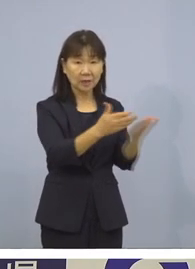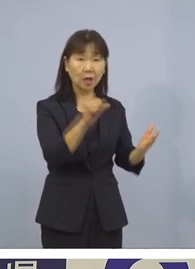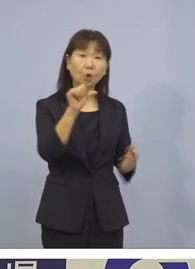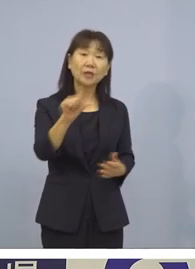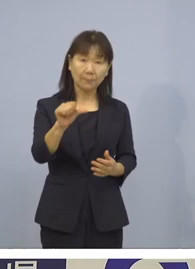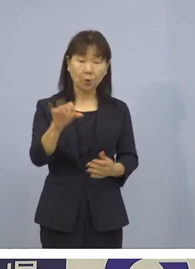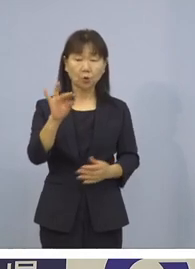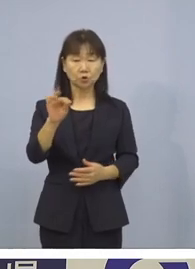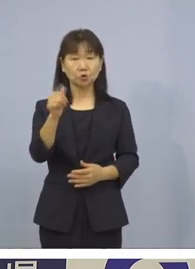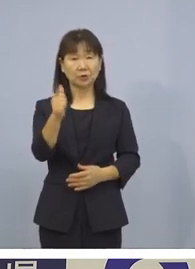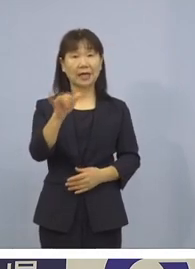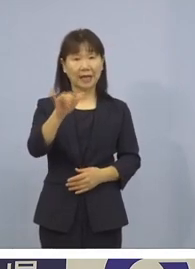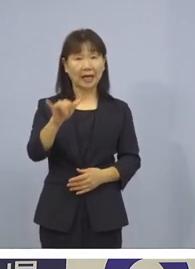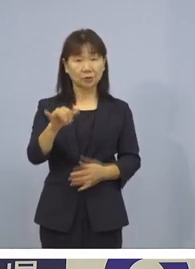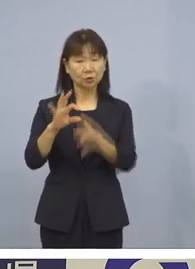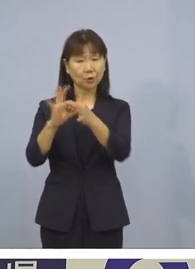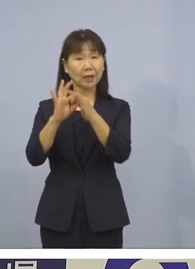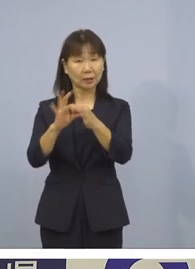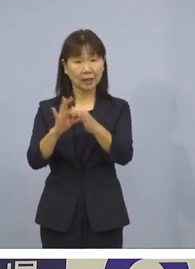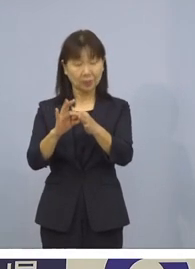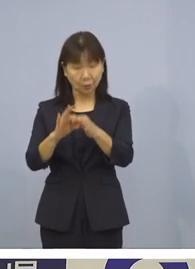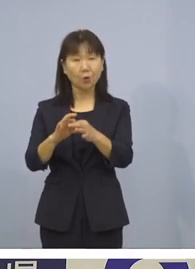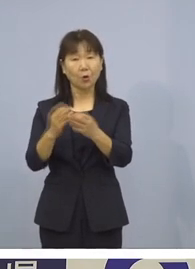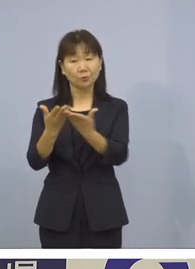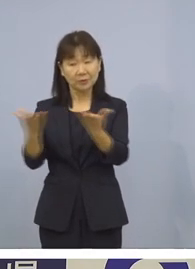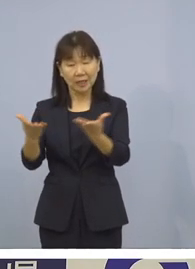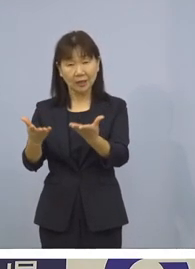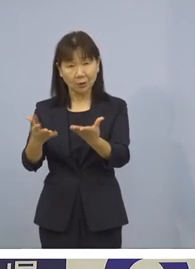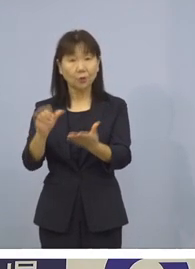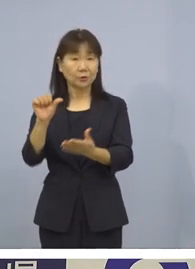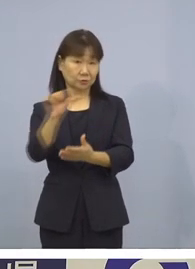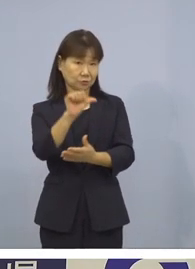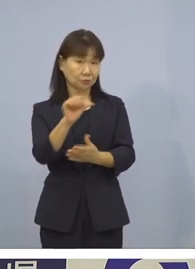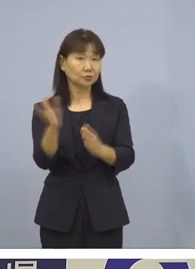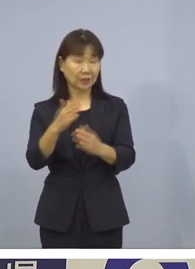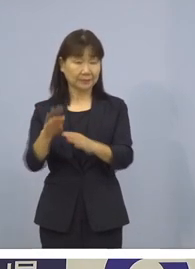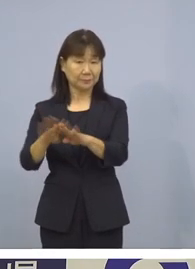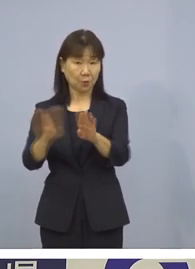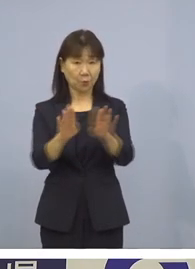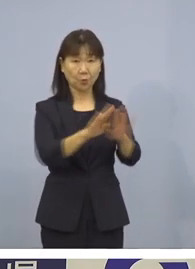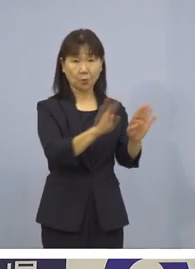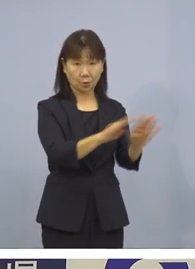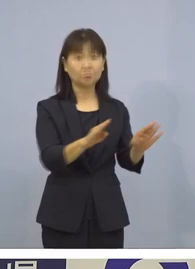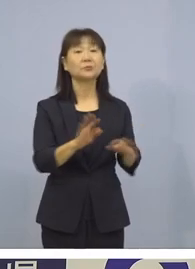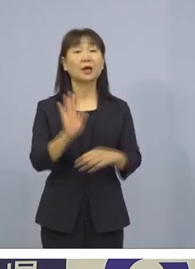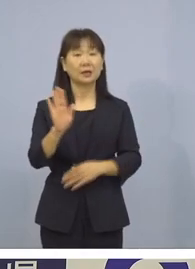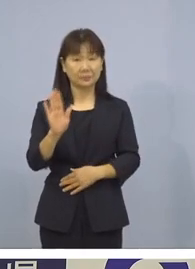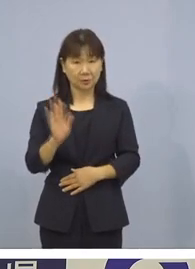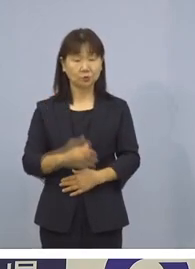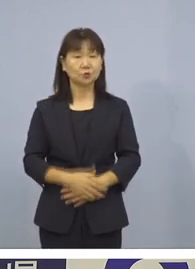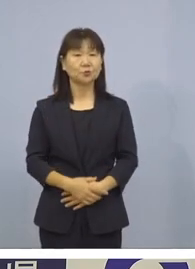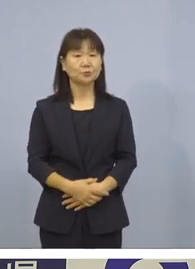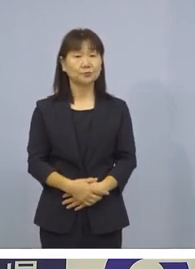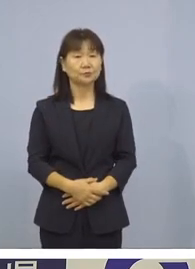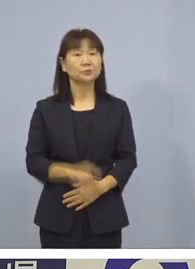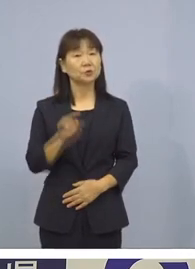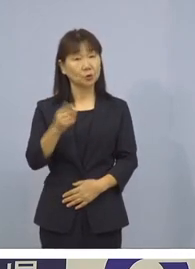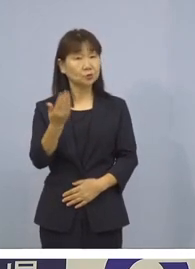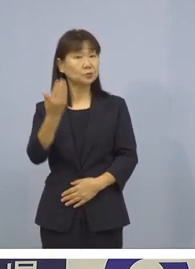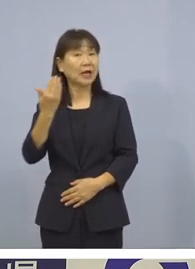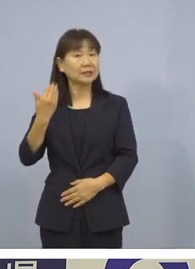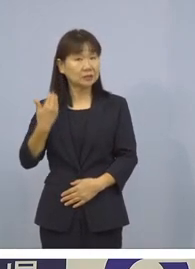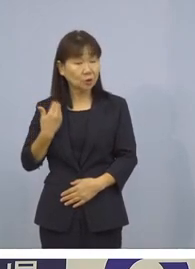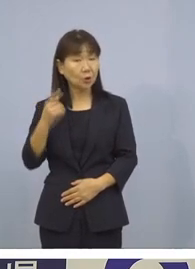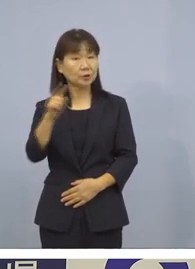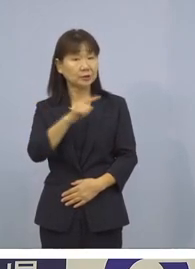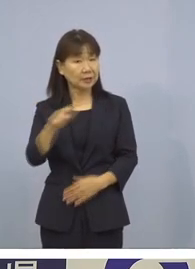蔦屋さんとのコラボレーションがですね、まあ、そんなことで非常にその、まあ、やっぱりあの昔のそういった人